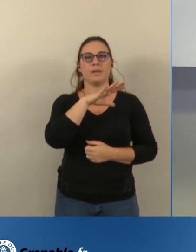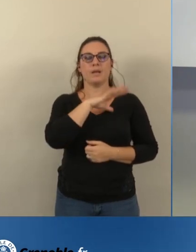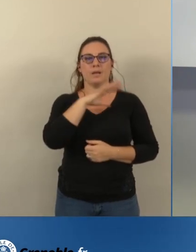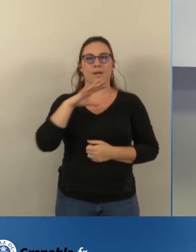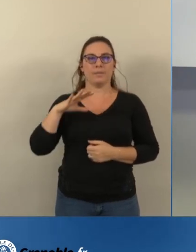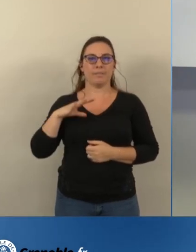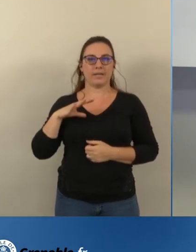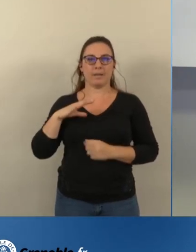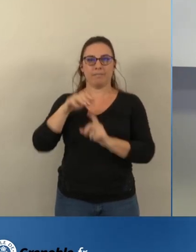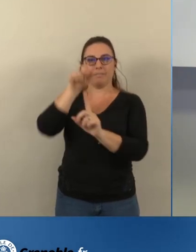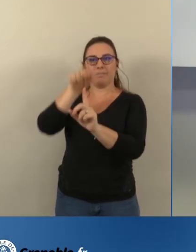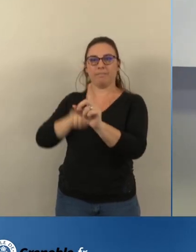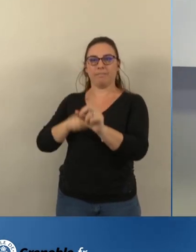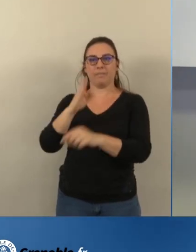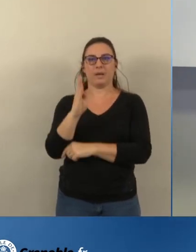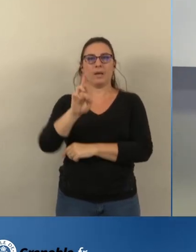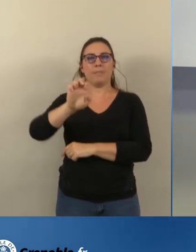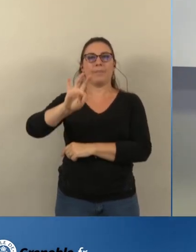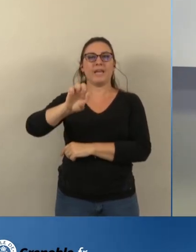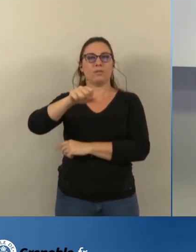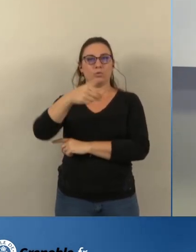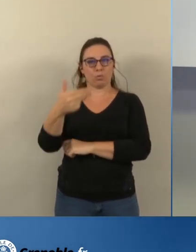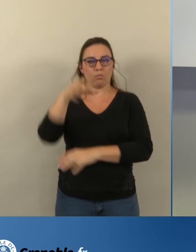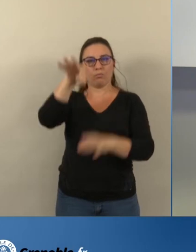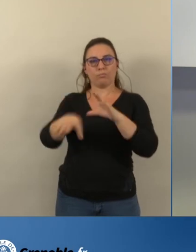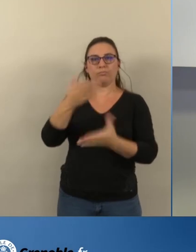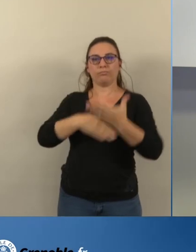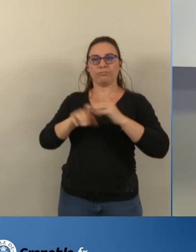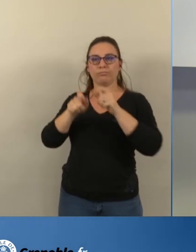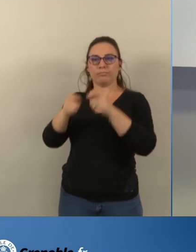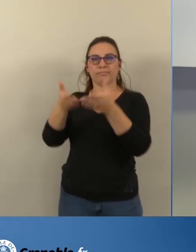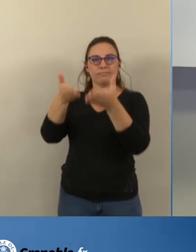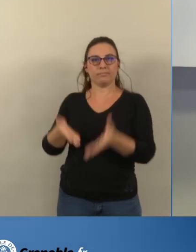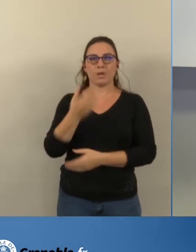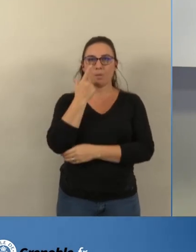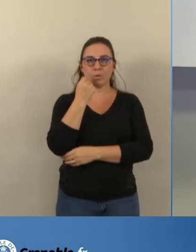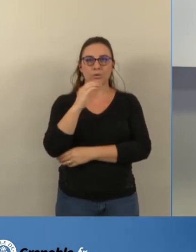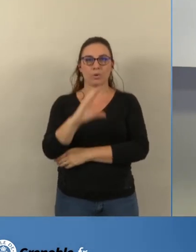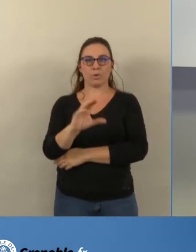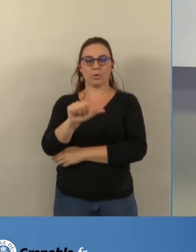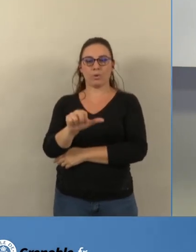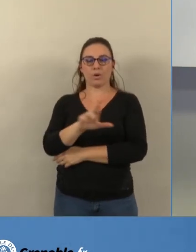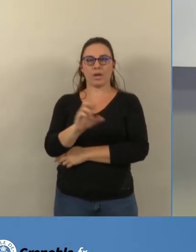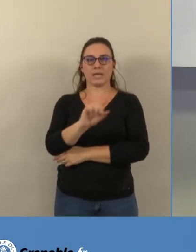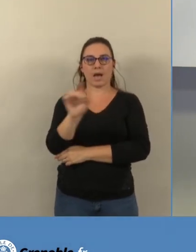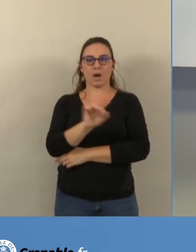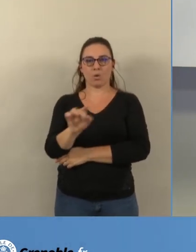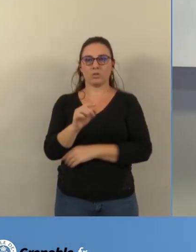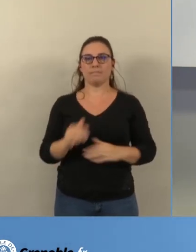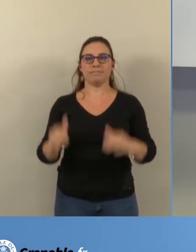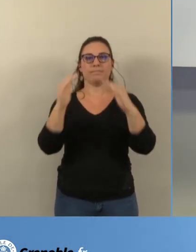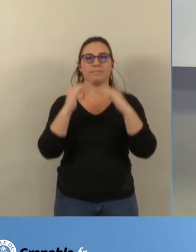bonjour à toutes et tous à gobian Maxence à l'auto Katia Bacher